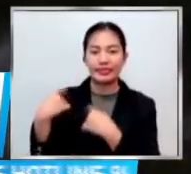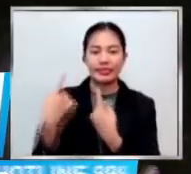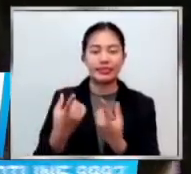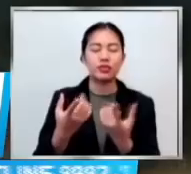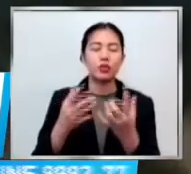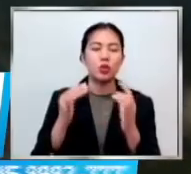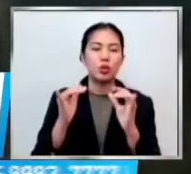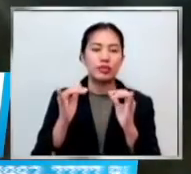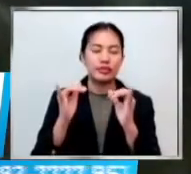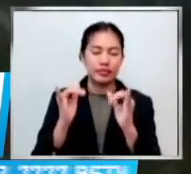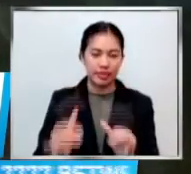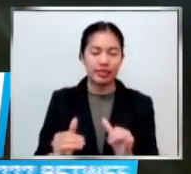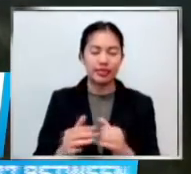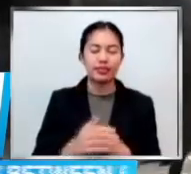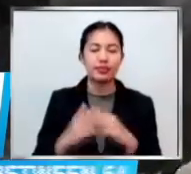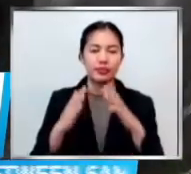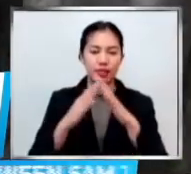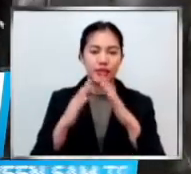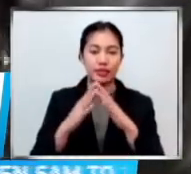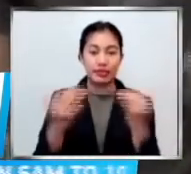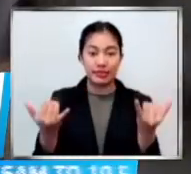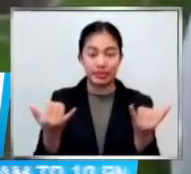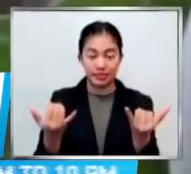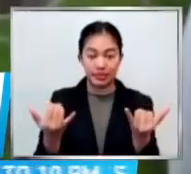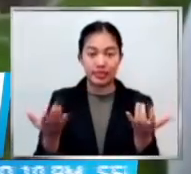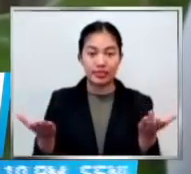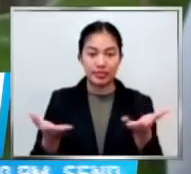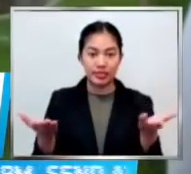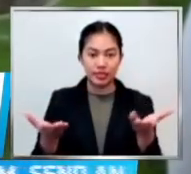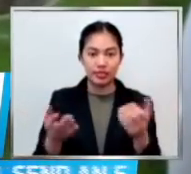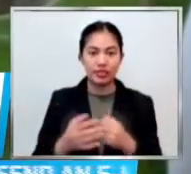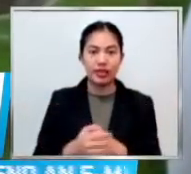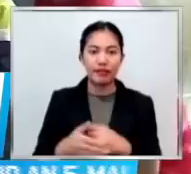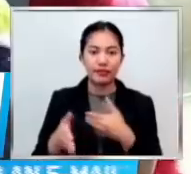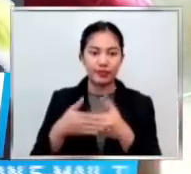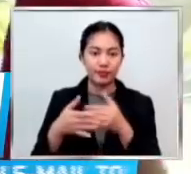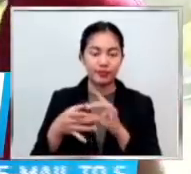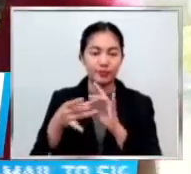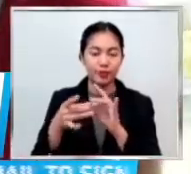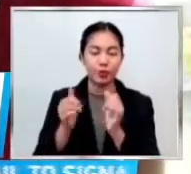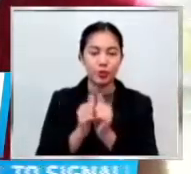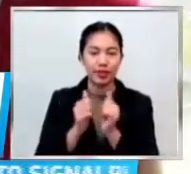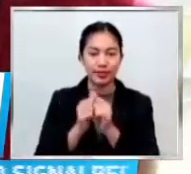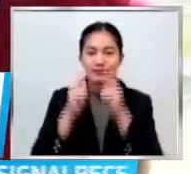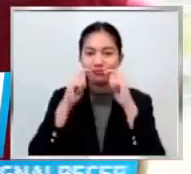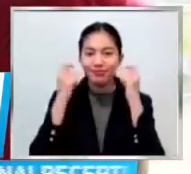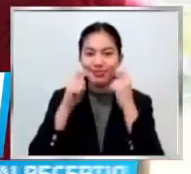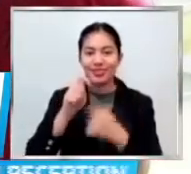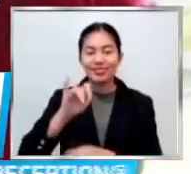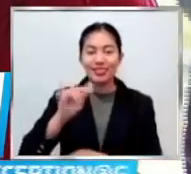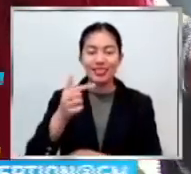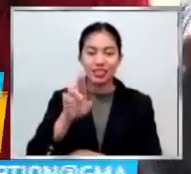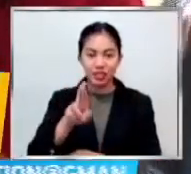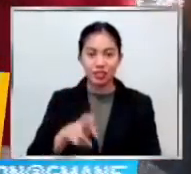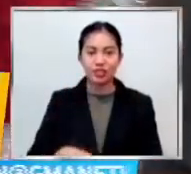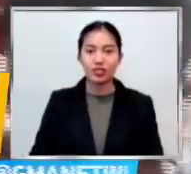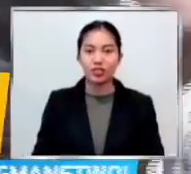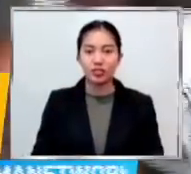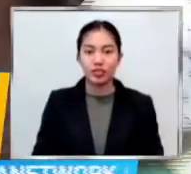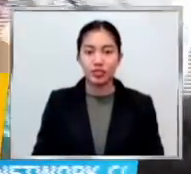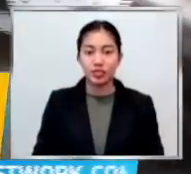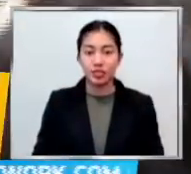Dito, halos naka-close encounter ng mga zoo-goer ang mga tigreng ito. Mga bata, gusto ba bang mabuhay ang mga tigre sa